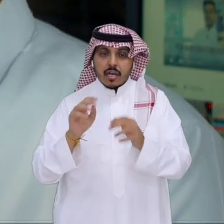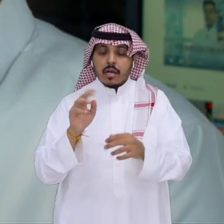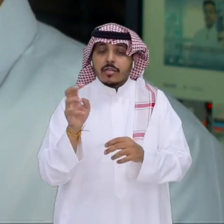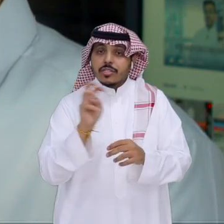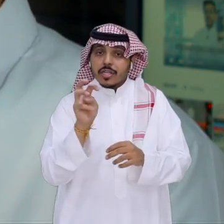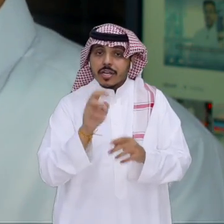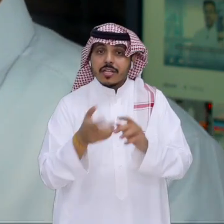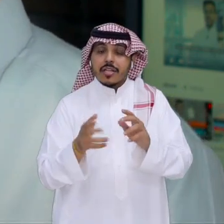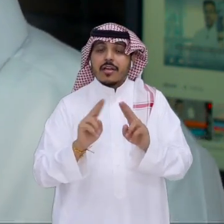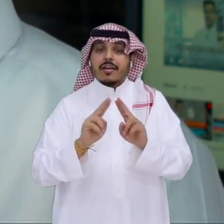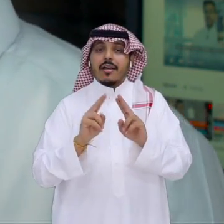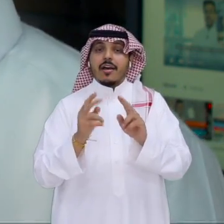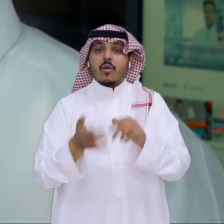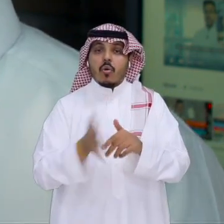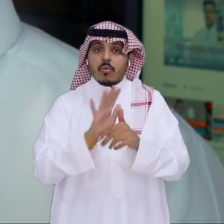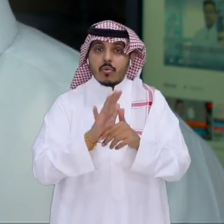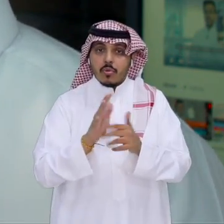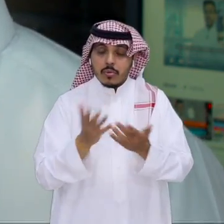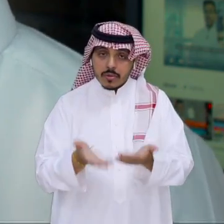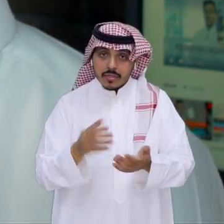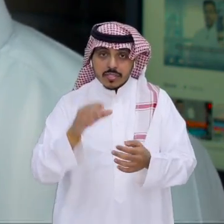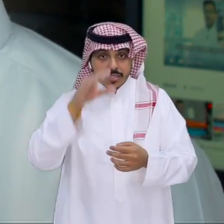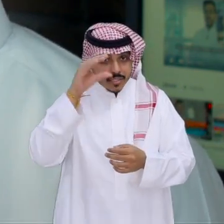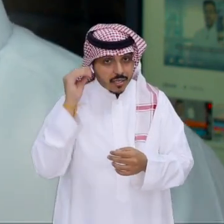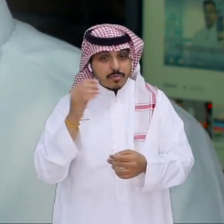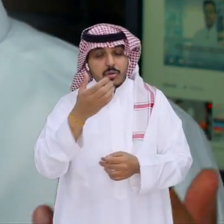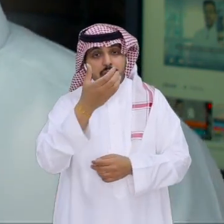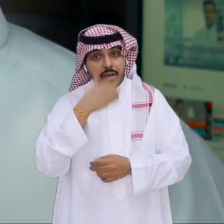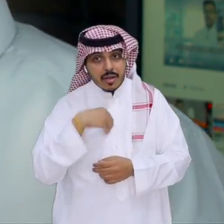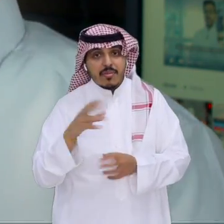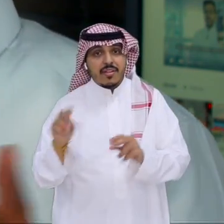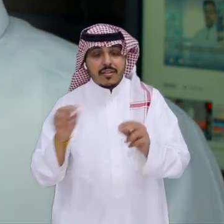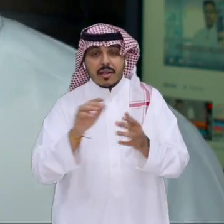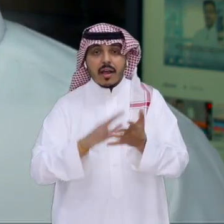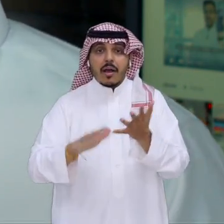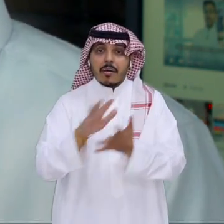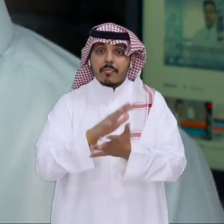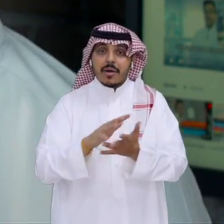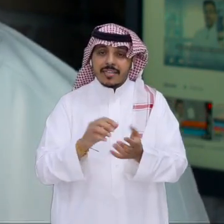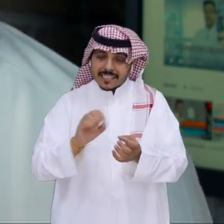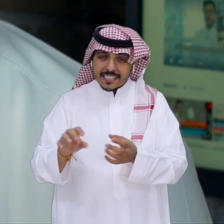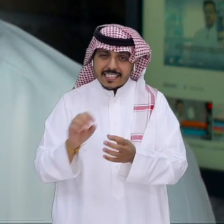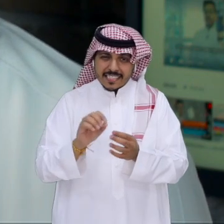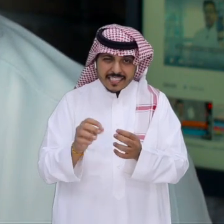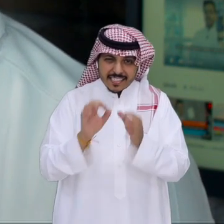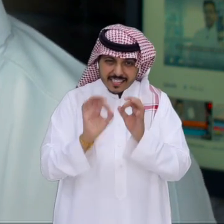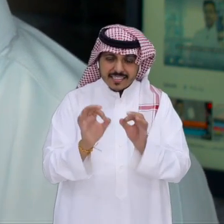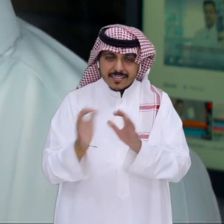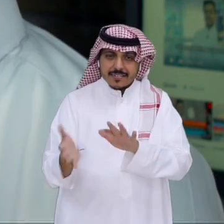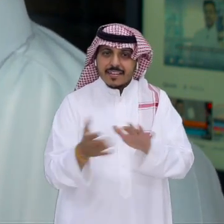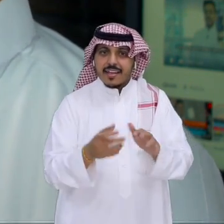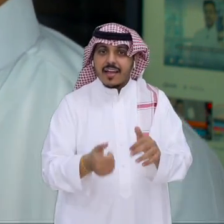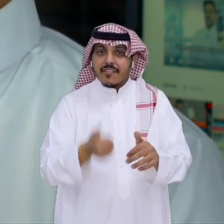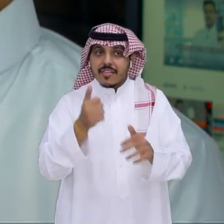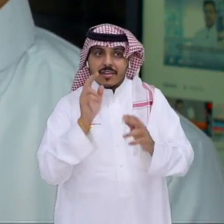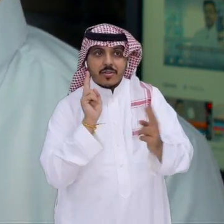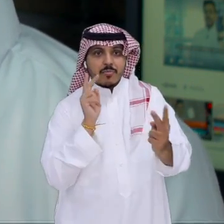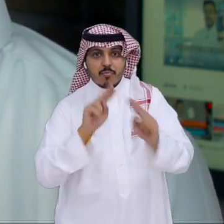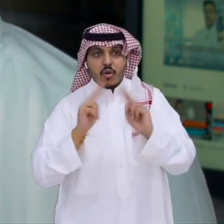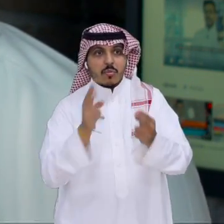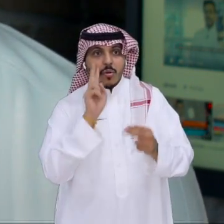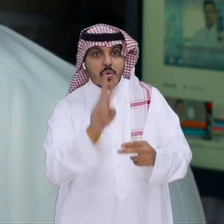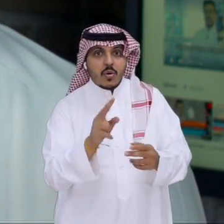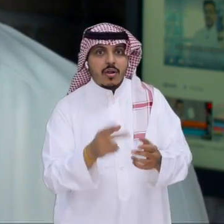سواء هواوي او سامسونج او ابل بسبب كثره التسريبات، شو نسوي يعني؟ ننتقل ونكمل لاخبار اخرى ونتكلم